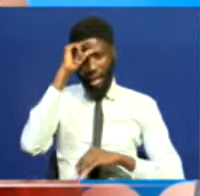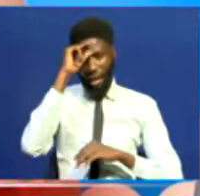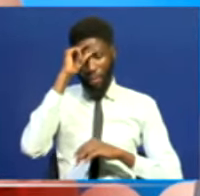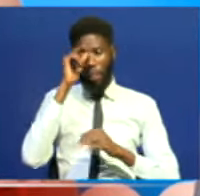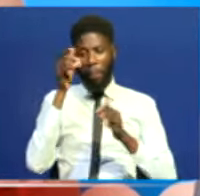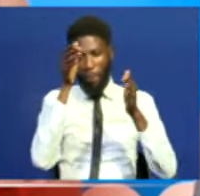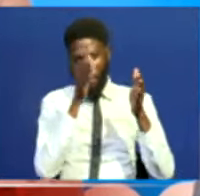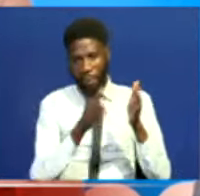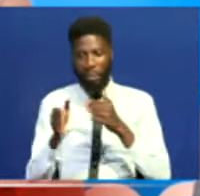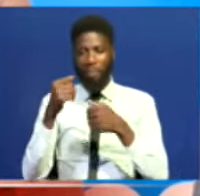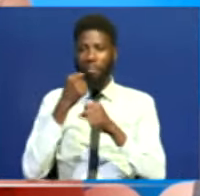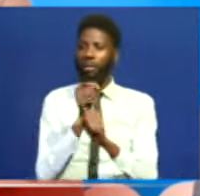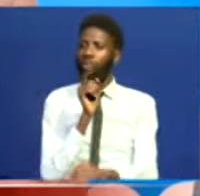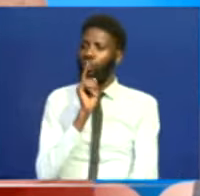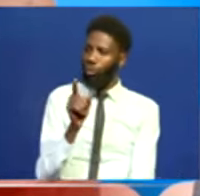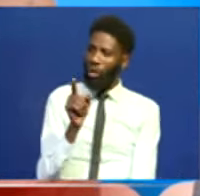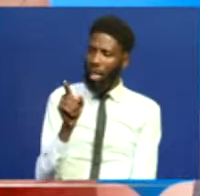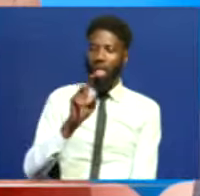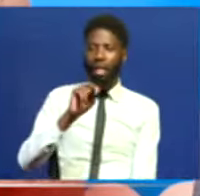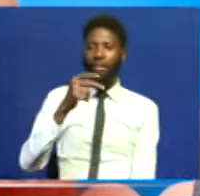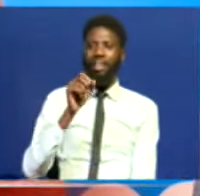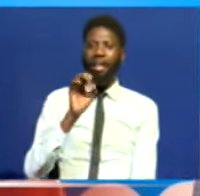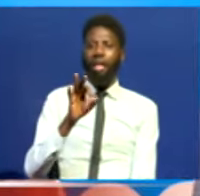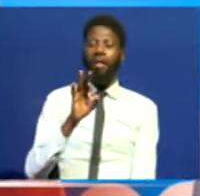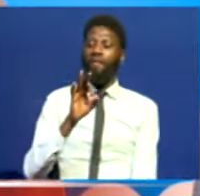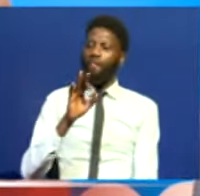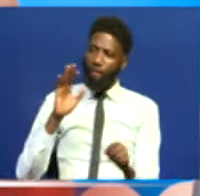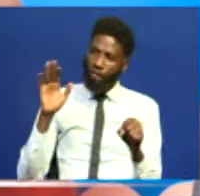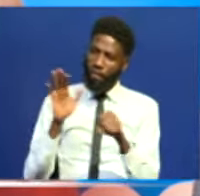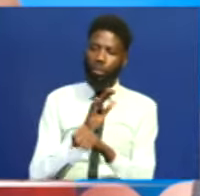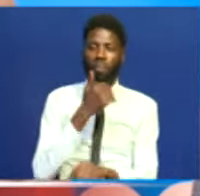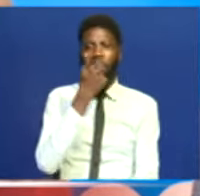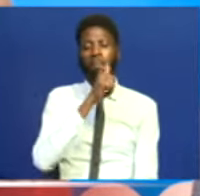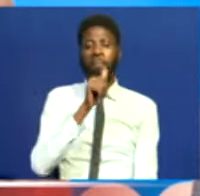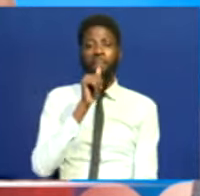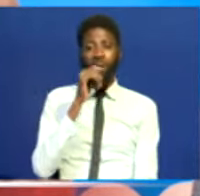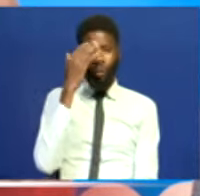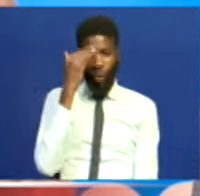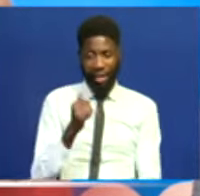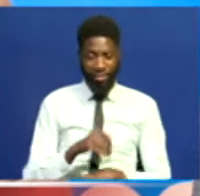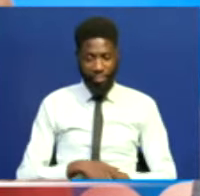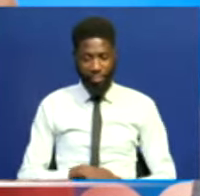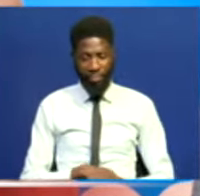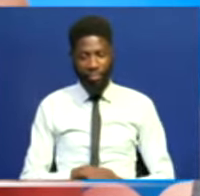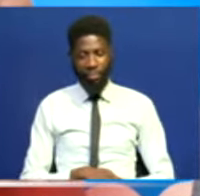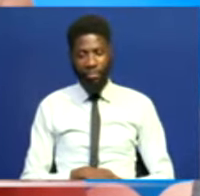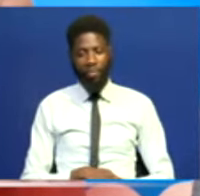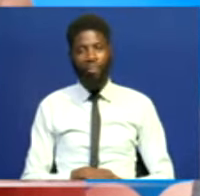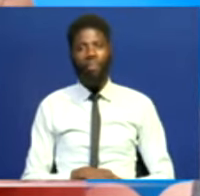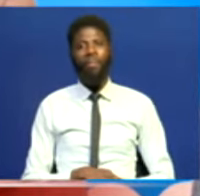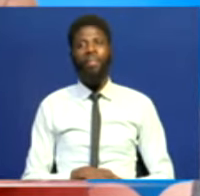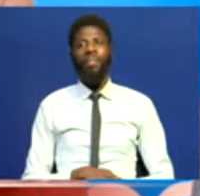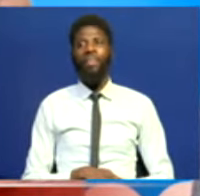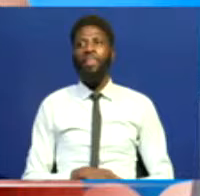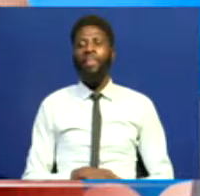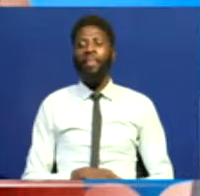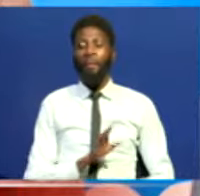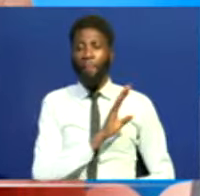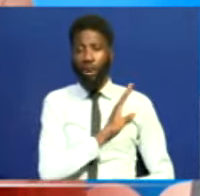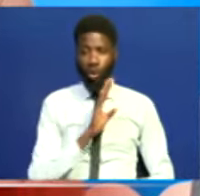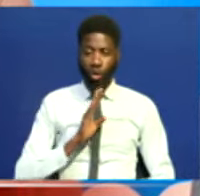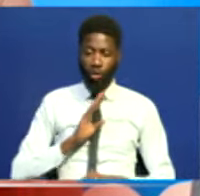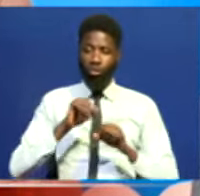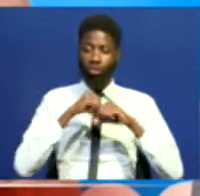that this NHIF is fully privatized. And why are we saying this? The Board of Social Health Authority